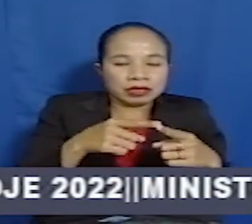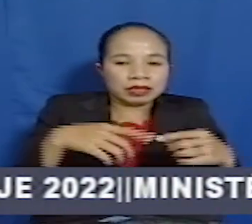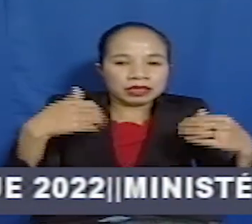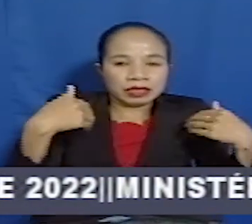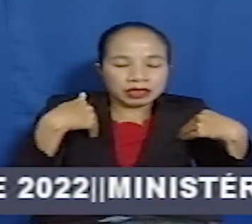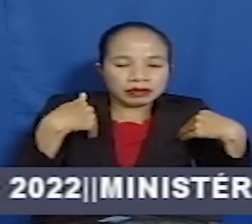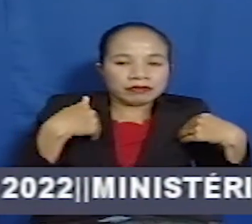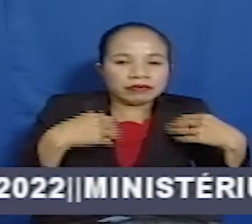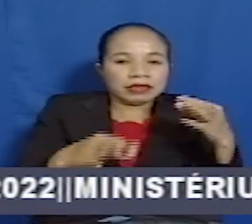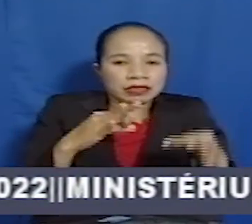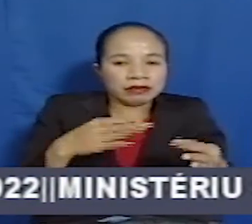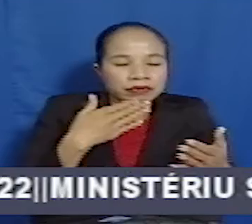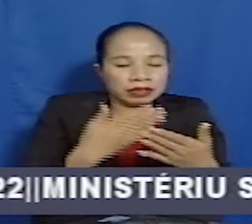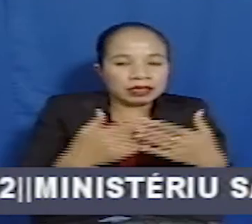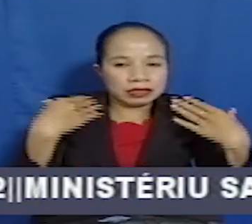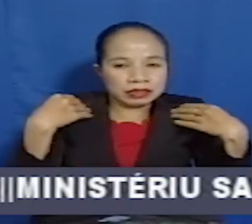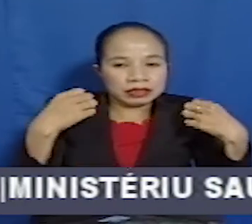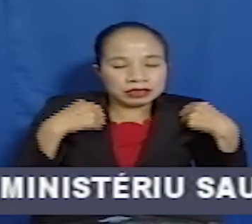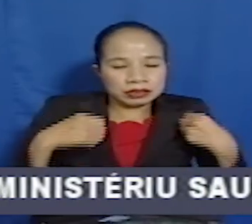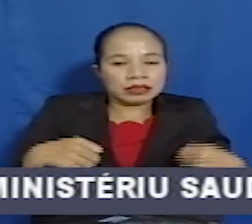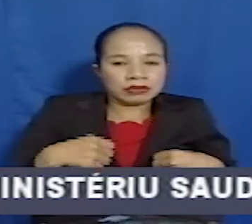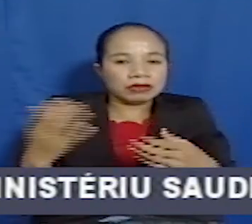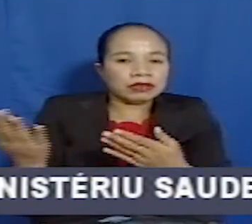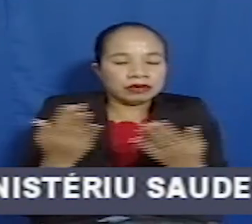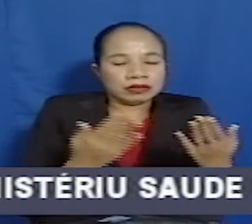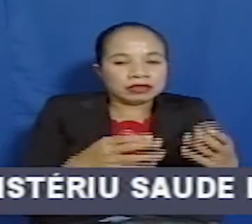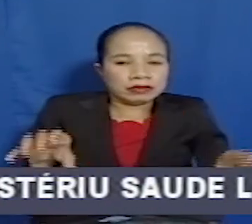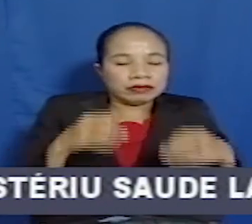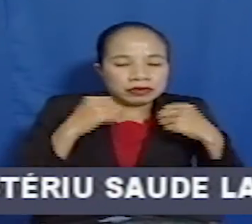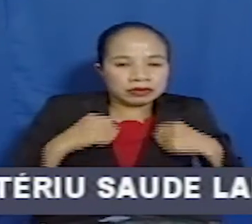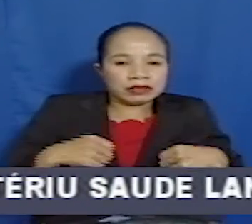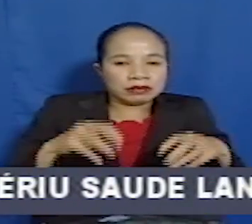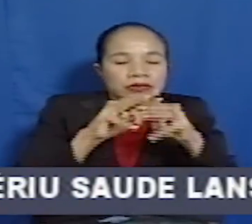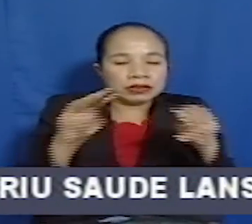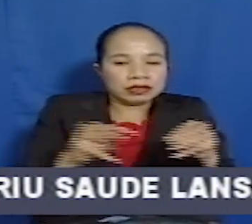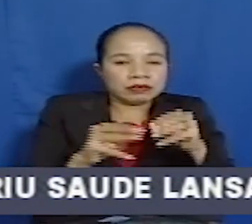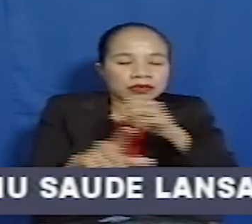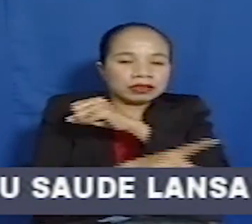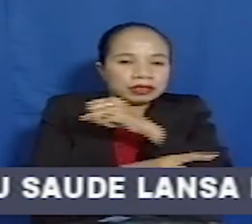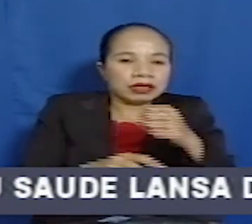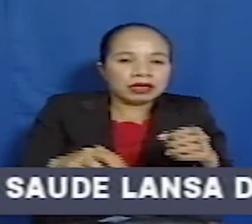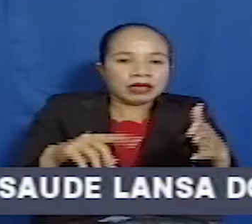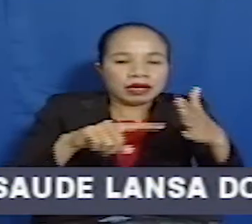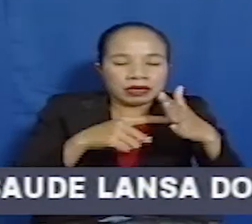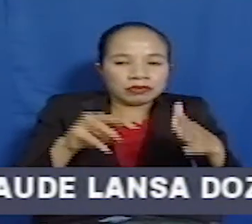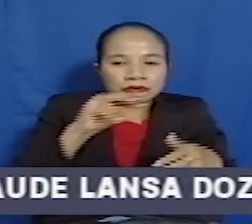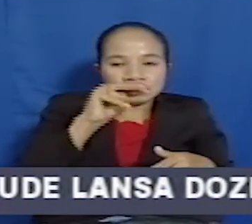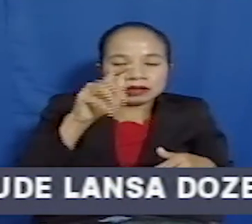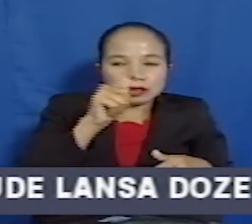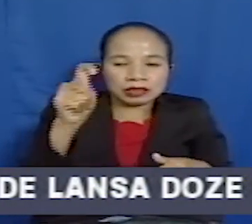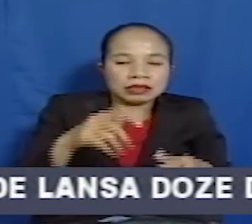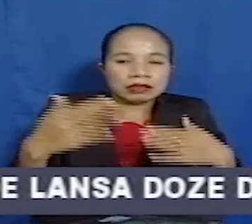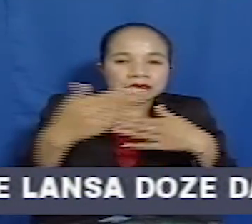oportunidade ane sana dia kira ita nia saudi. Manigira ita kituan. Servisu saúde município Likisaha, ou terça-feira semana ne, se